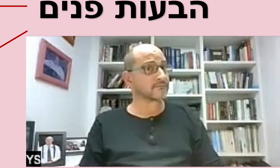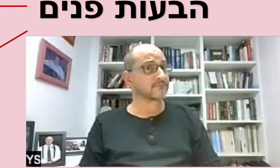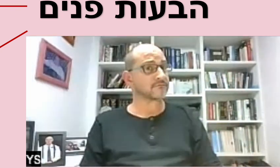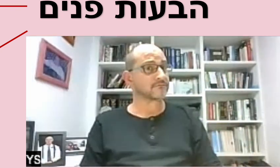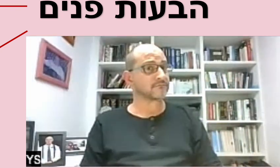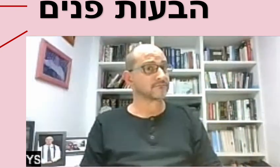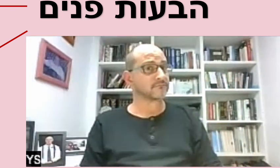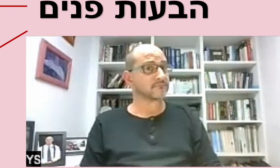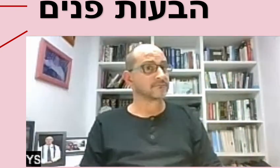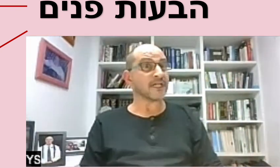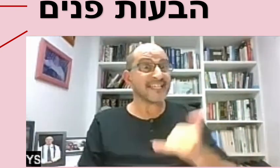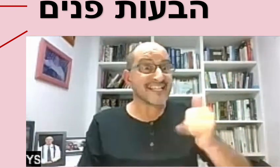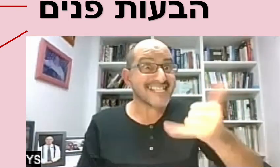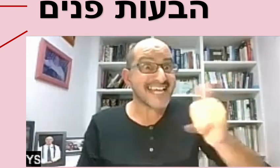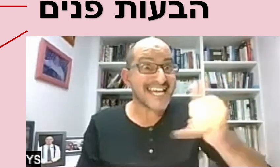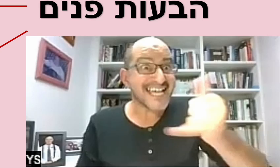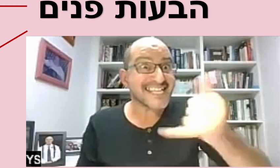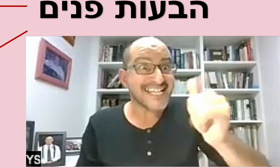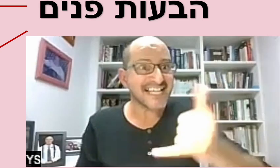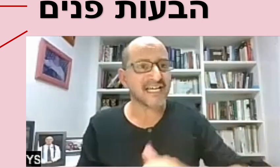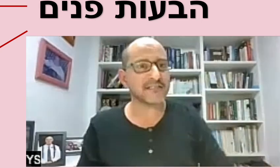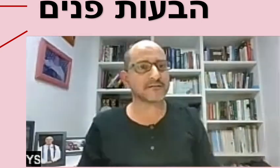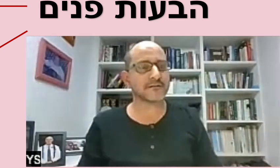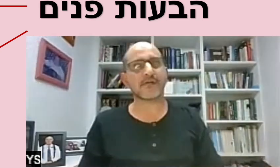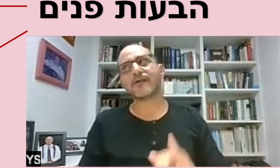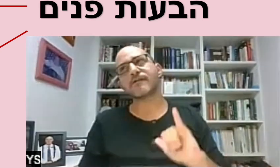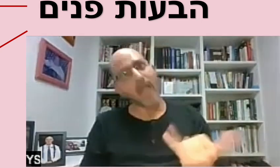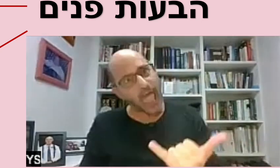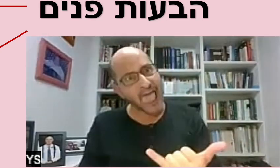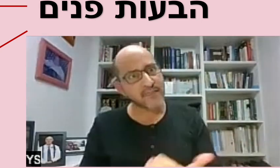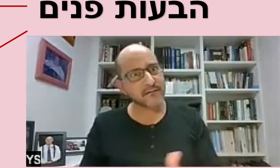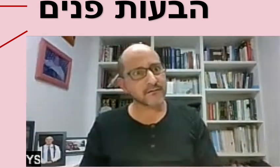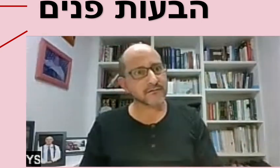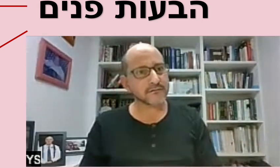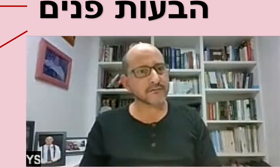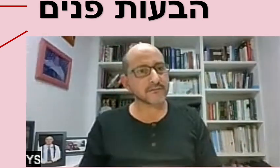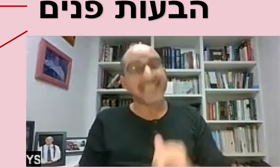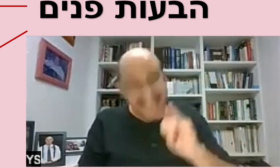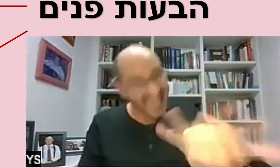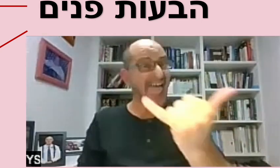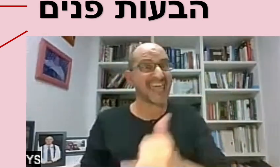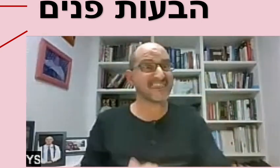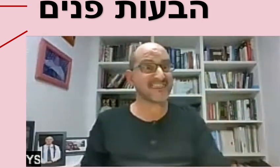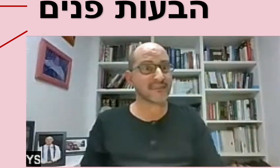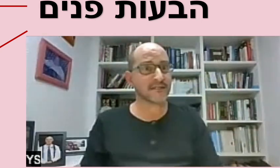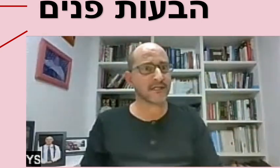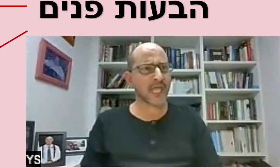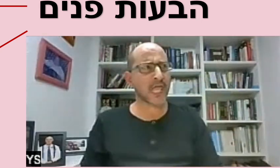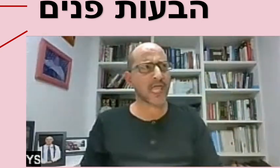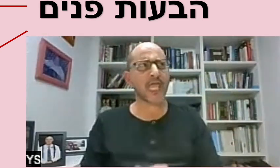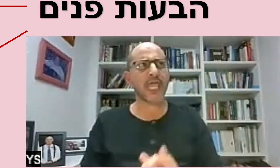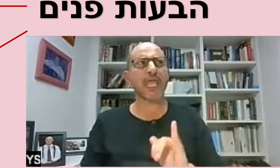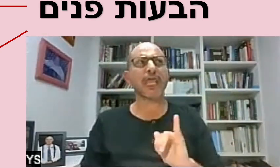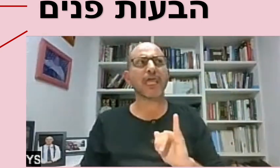כן. כן, כן, כן, כן, כן. כן. כן.